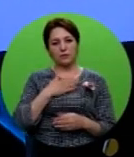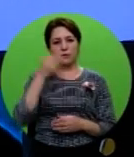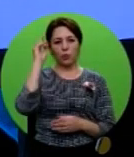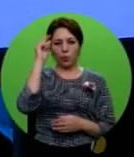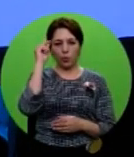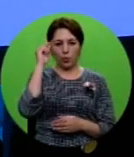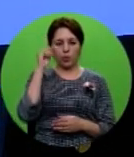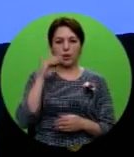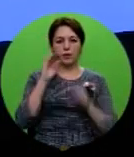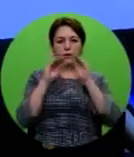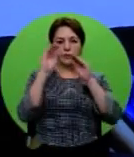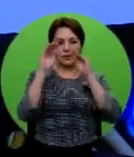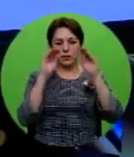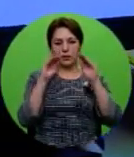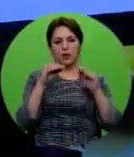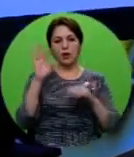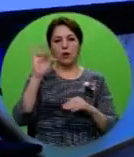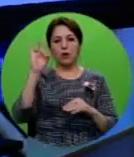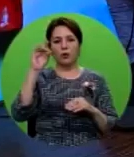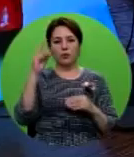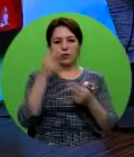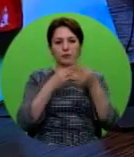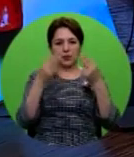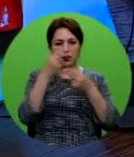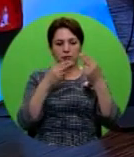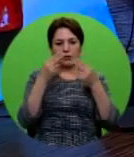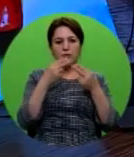для керамического блюда.